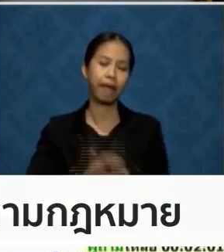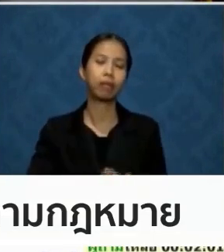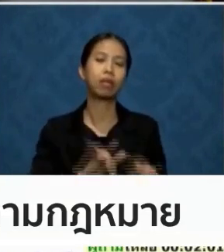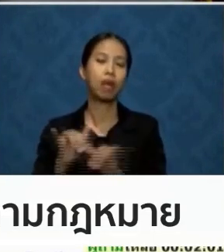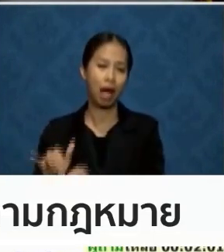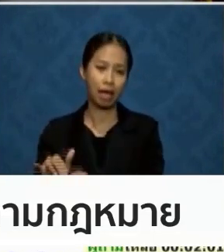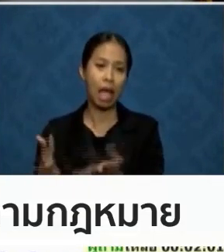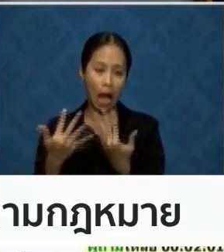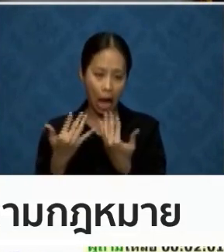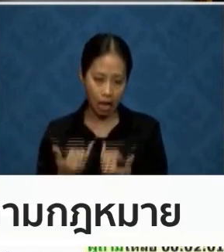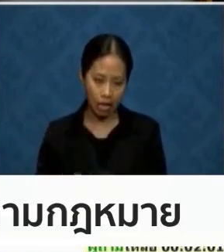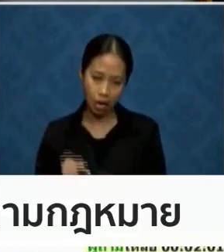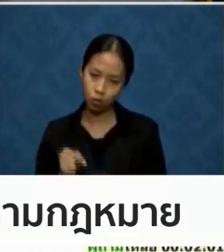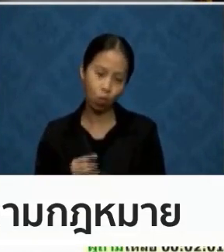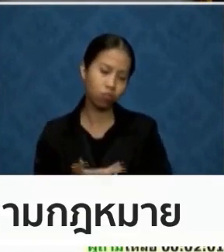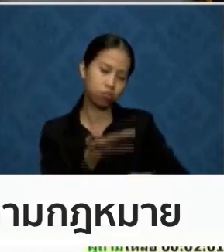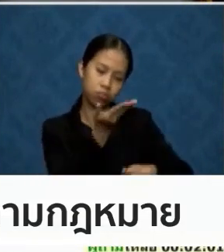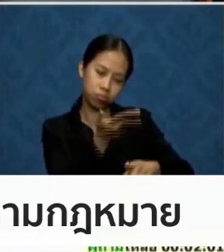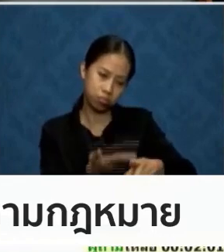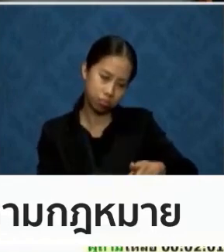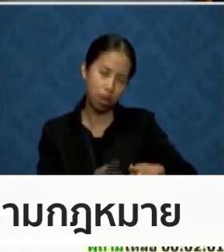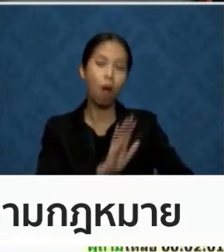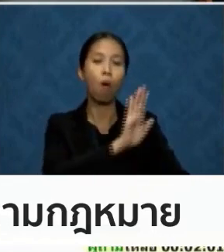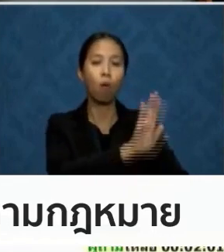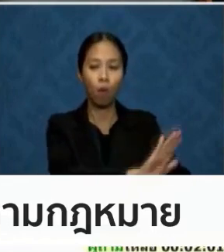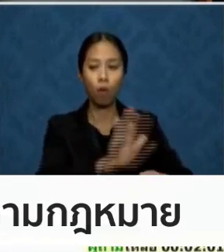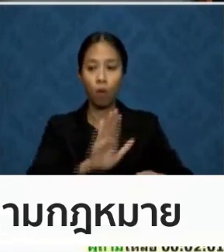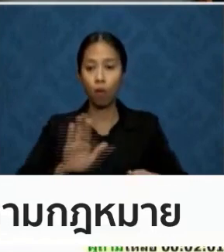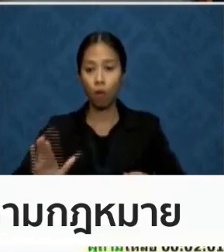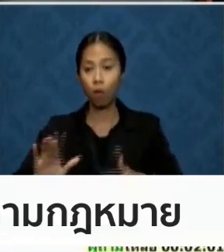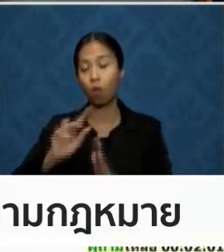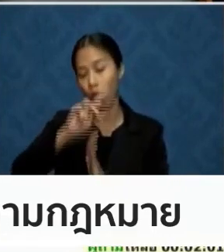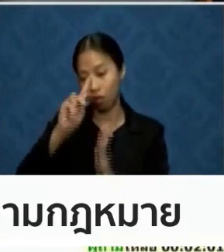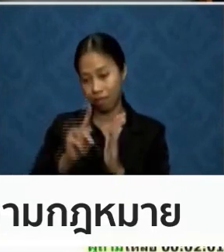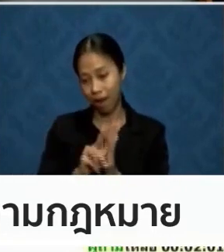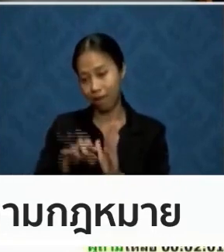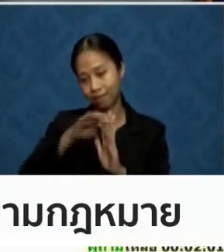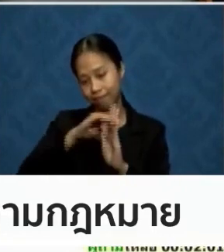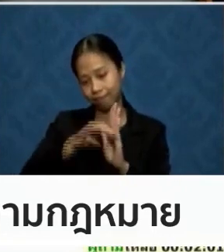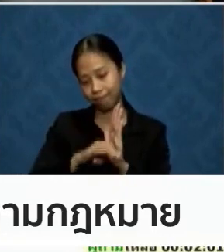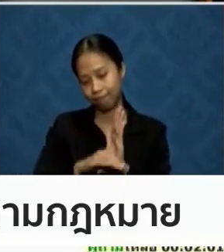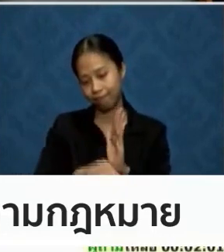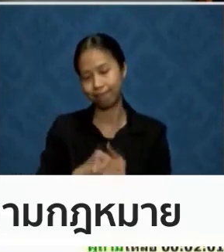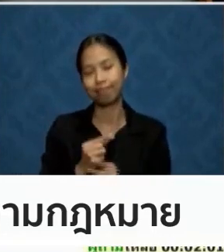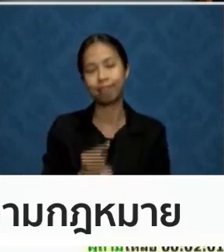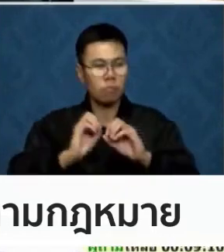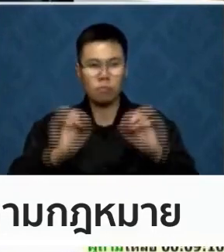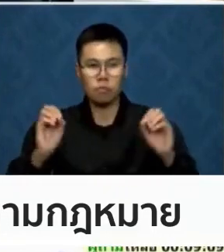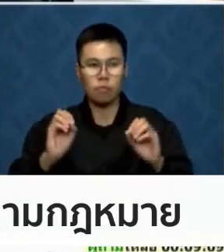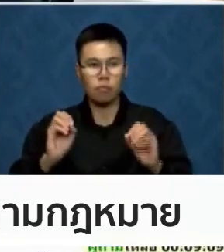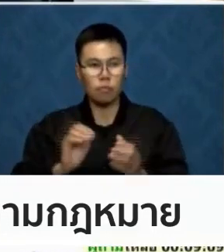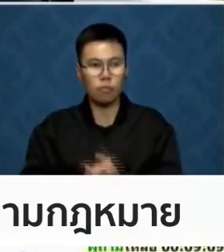ามารถความเหมาะสมไปตามแนวทางของกฎหมายที่มีอยู่ในขณะนี